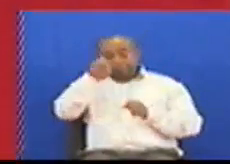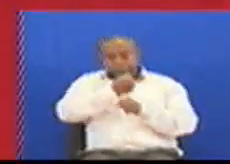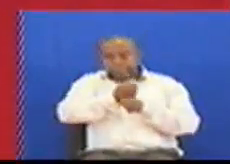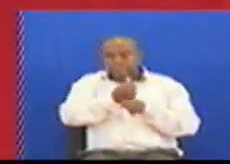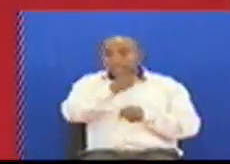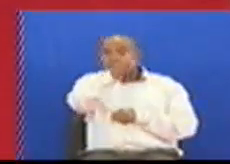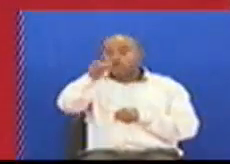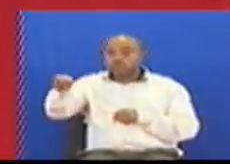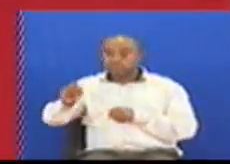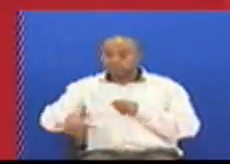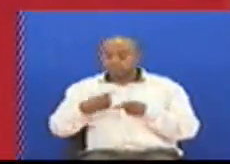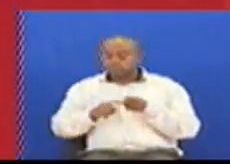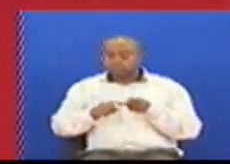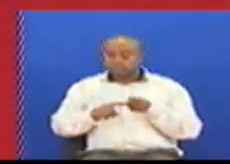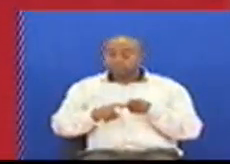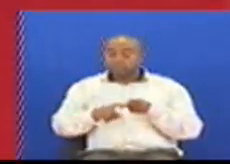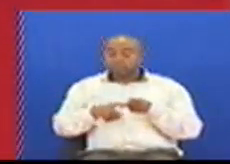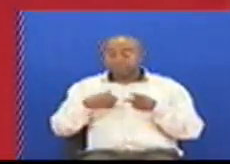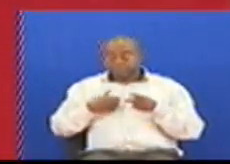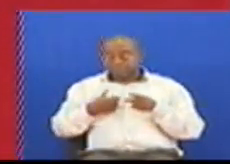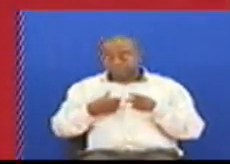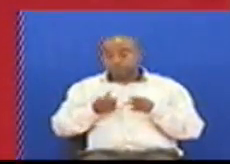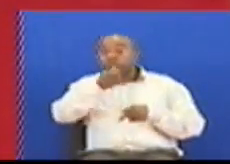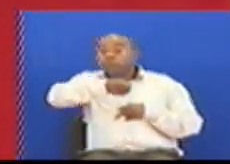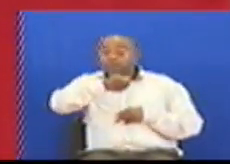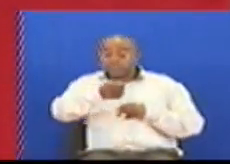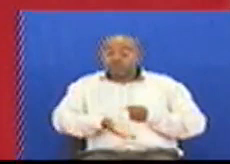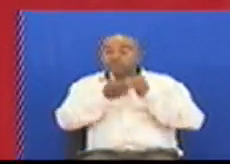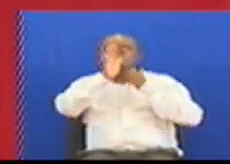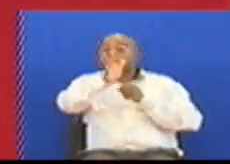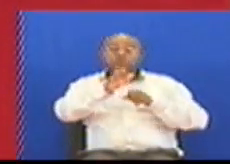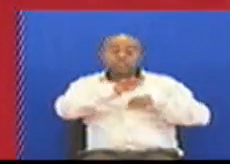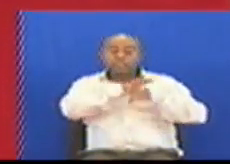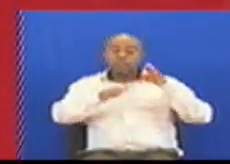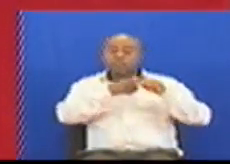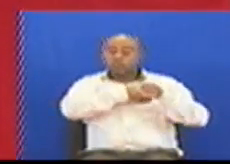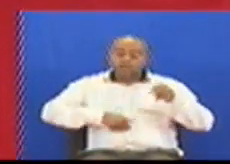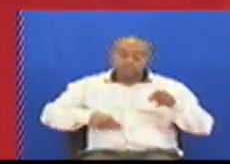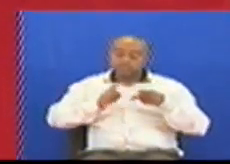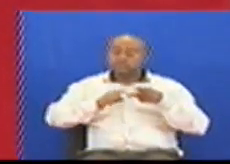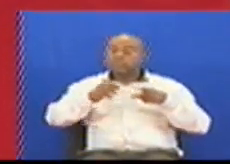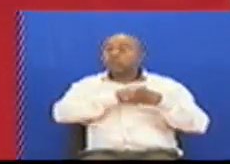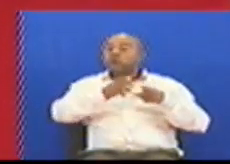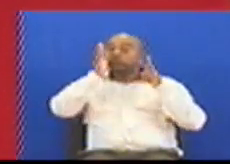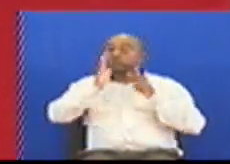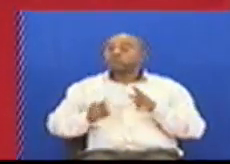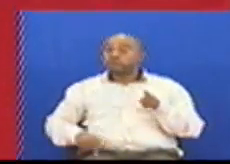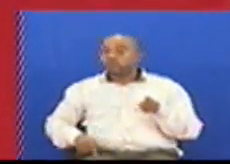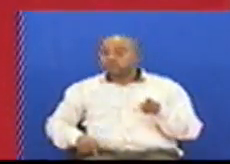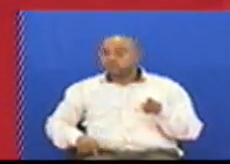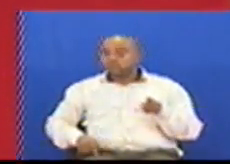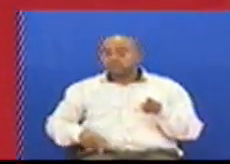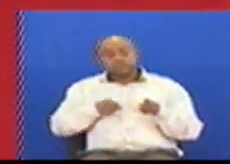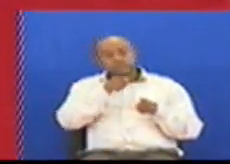Lakini tuwapongeze wasaidizi wake, Mheshimiwa Makamu wa Rais na Mheshimiwa Waziri Mkuu, kwa jitihada